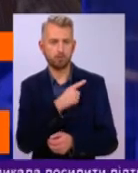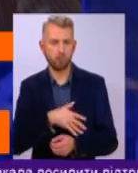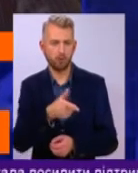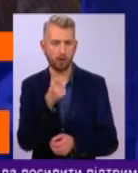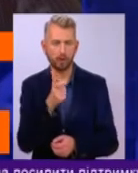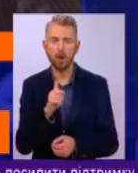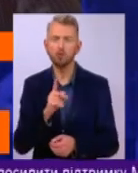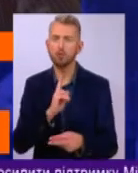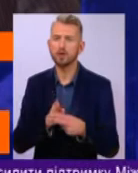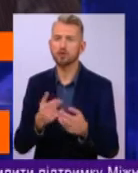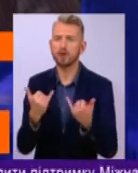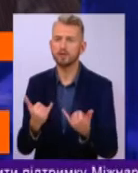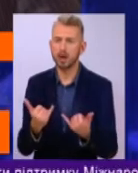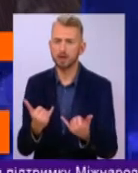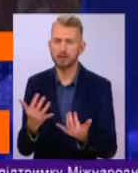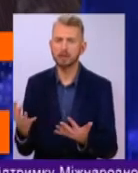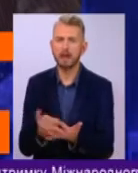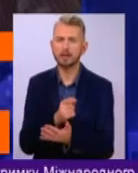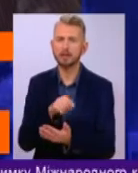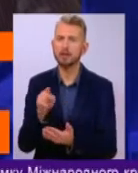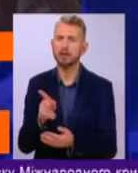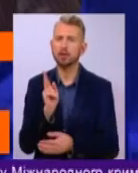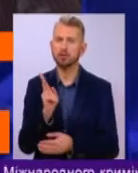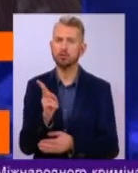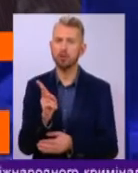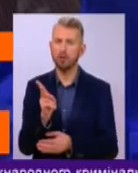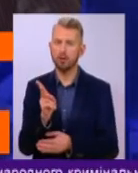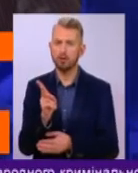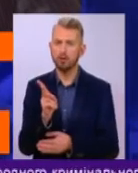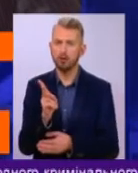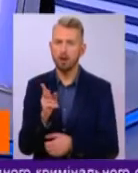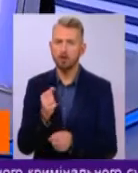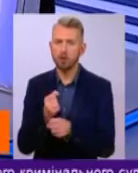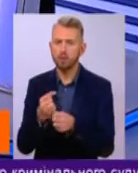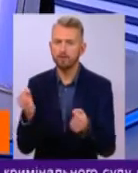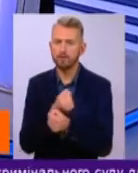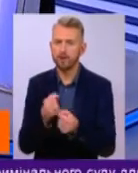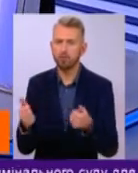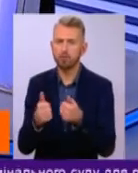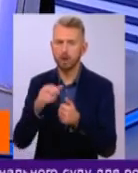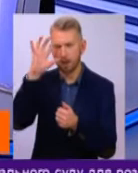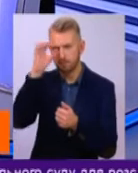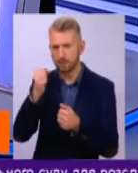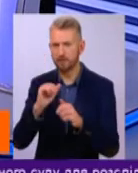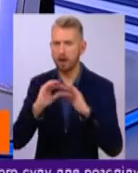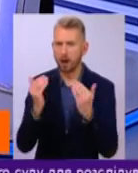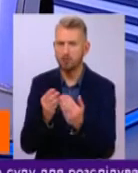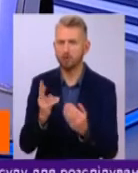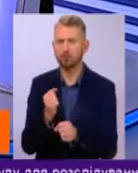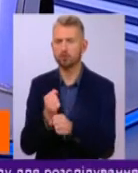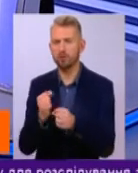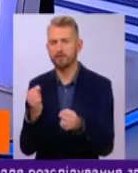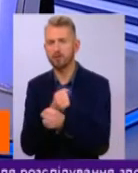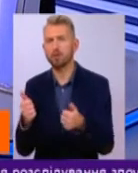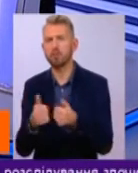А що перешкоджає зараз свідчення знайти тих, хто влаштував вибух біля Бесарабки, хто влаштував вибух біля